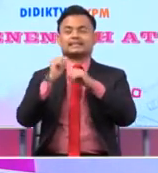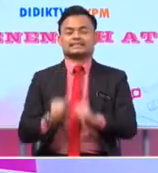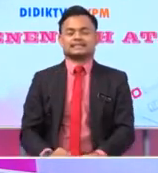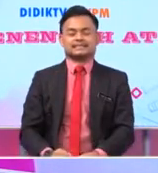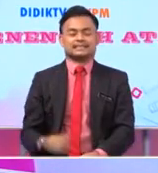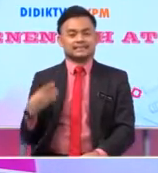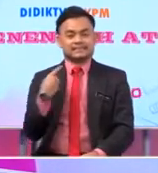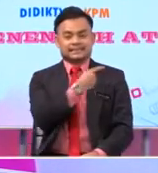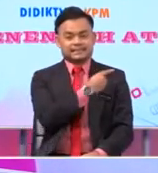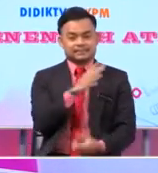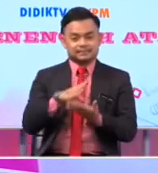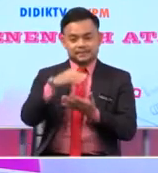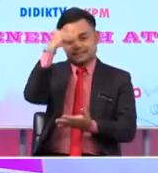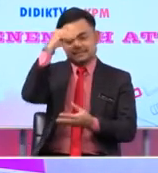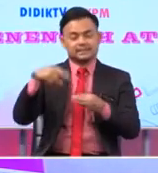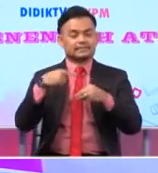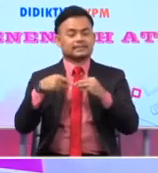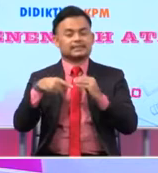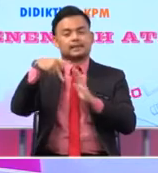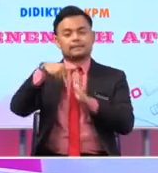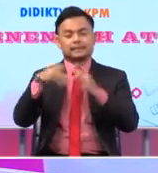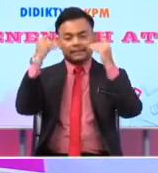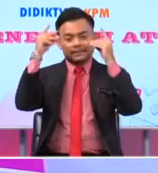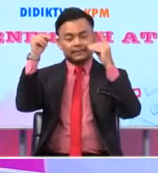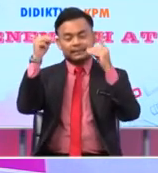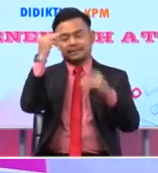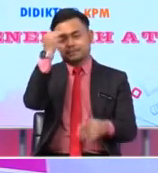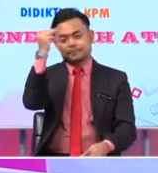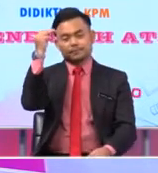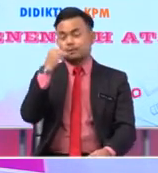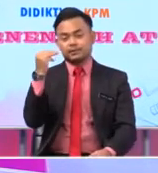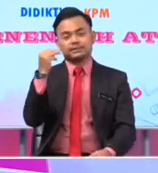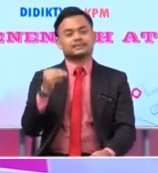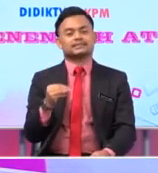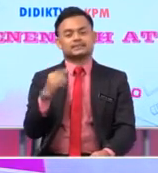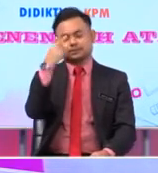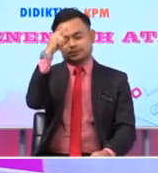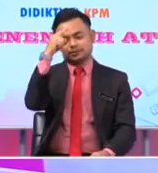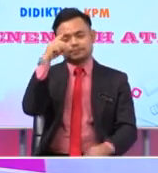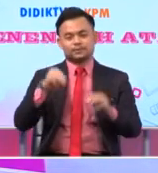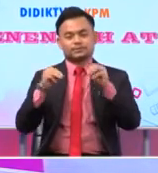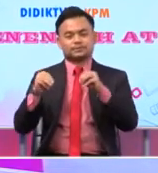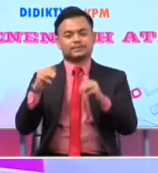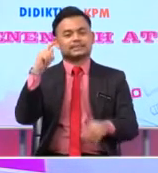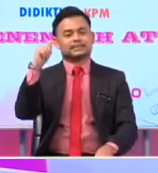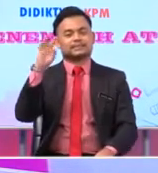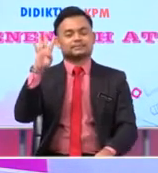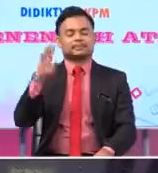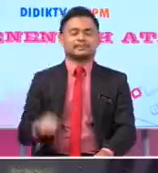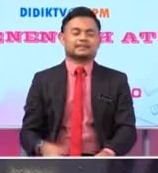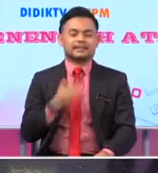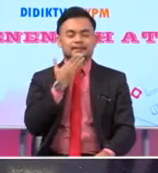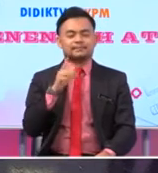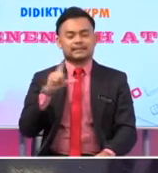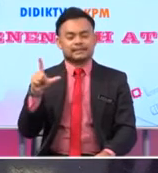kita belajar tentang pendidikan moral untuk murid-murid dicatat 14c gue Disty nah kali ini apa